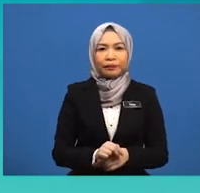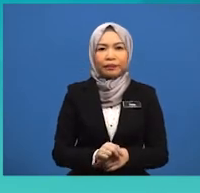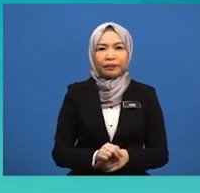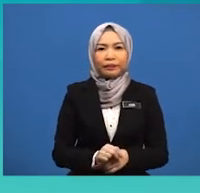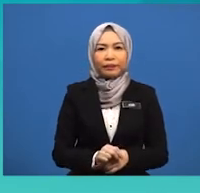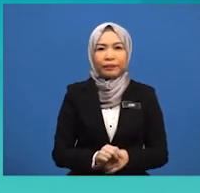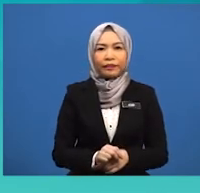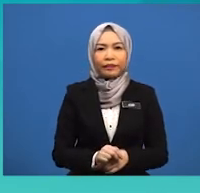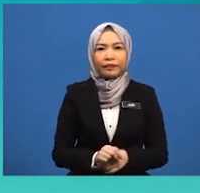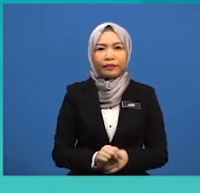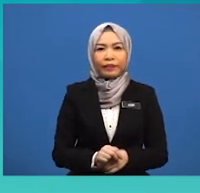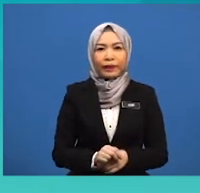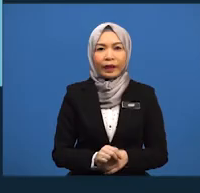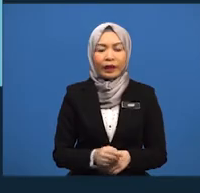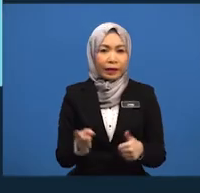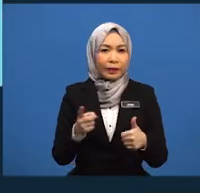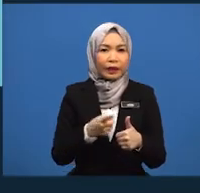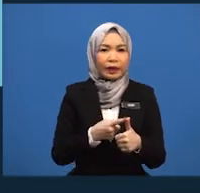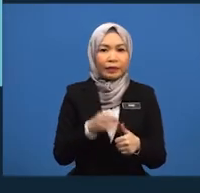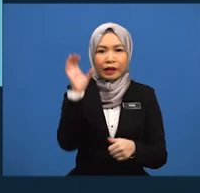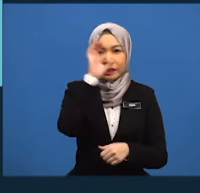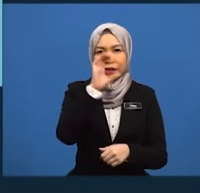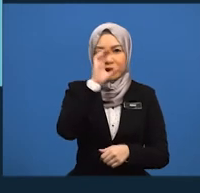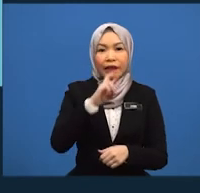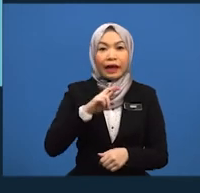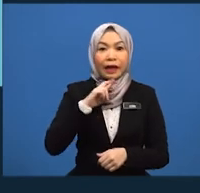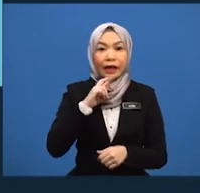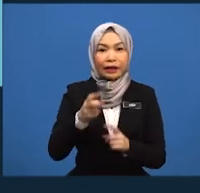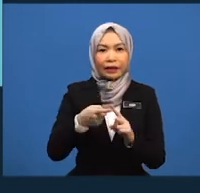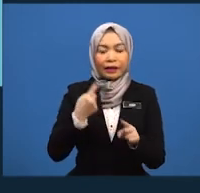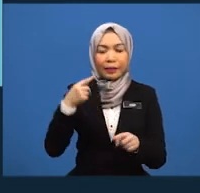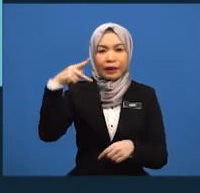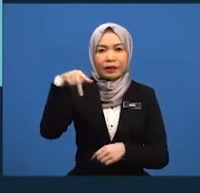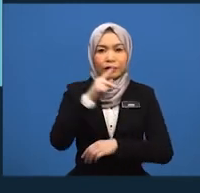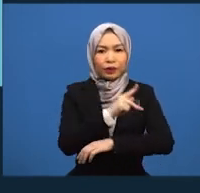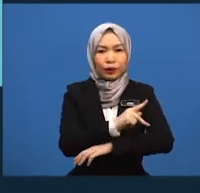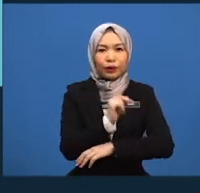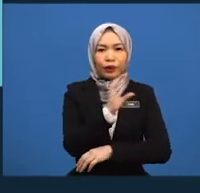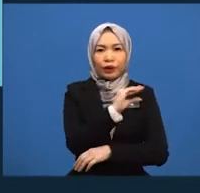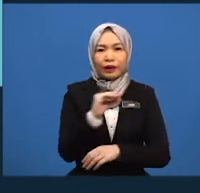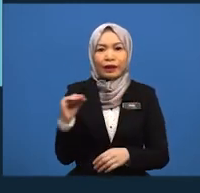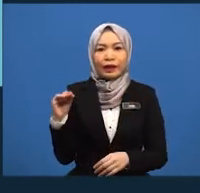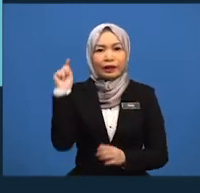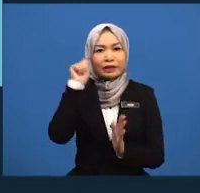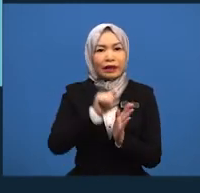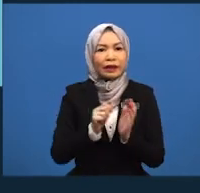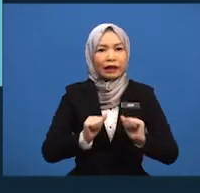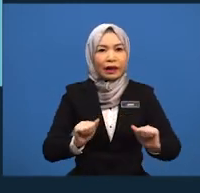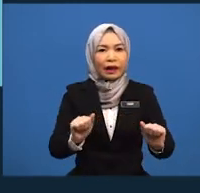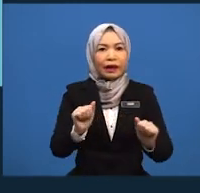objektif pembelajaran, iaitu mencari ralat daripada sudokod dan carta alir